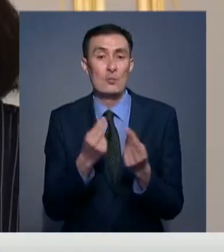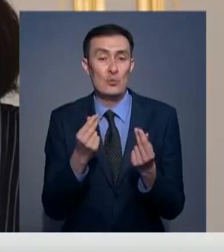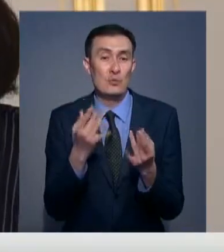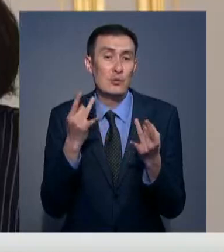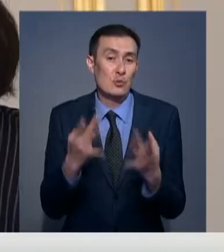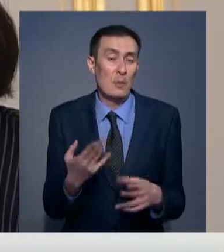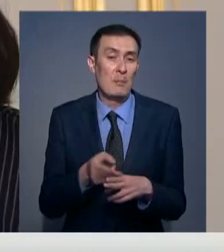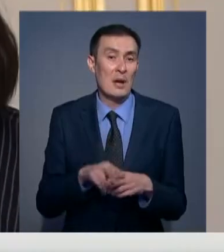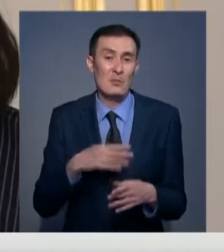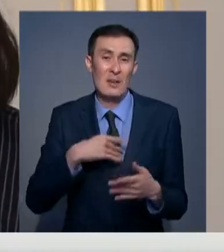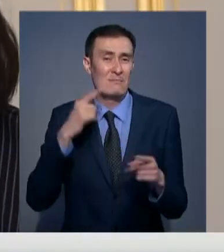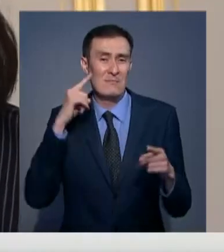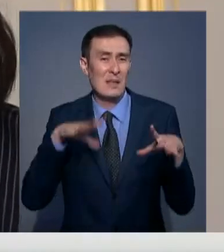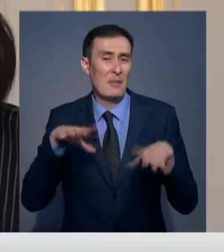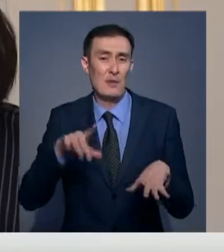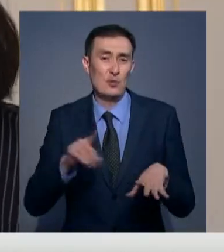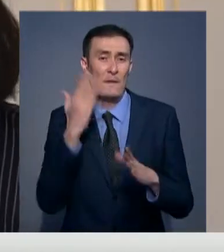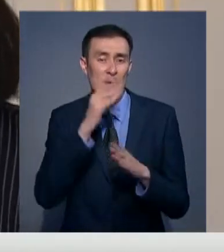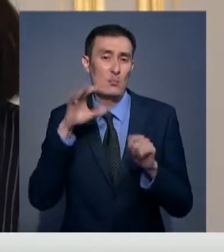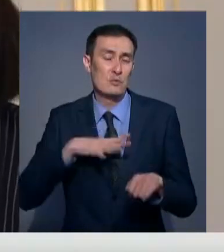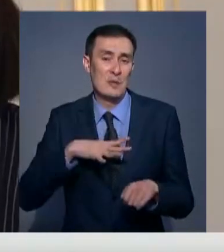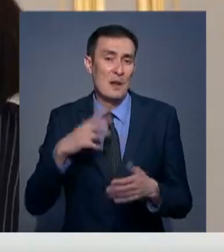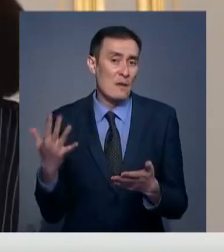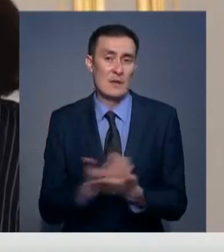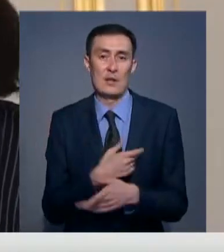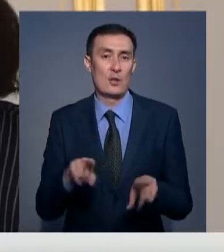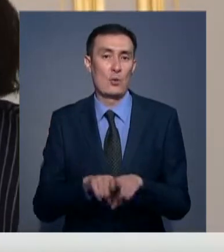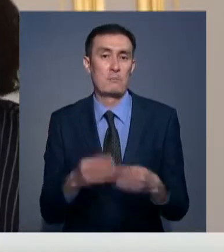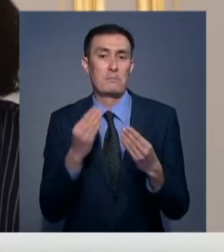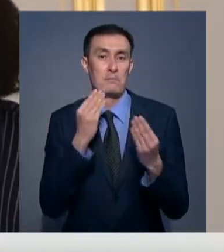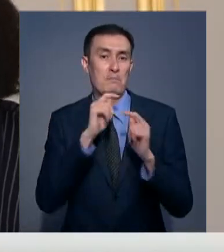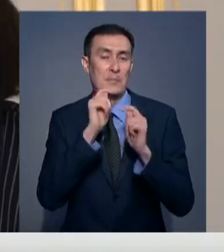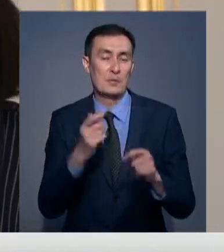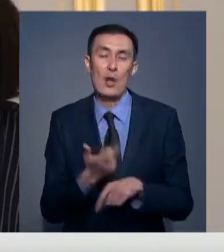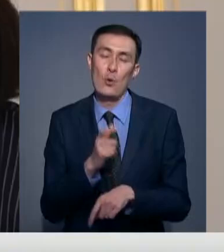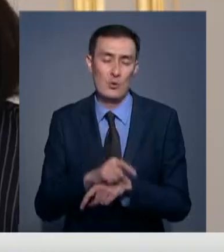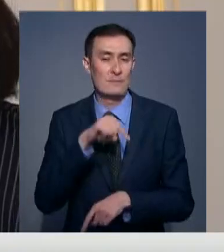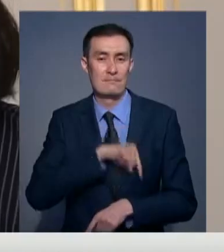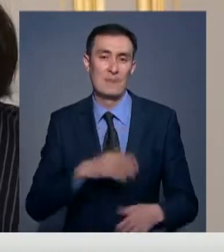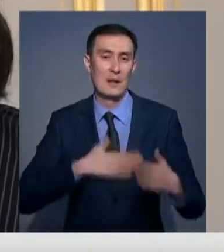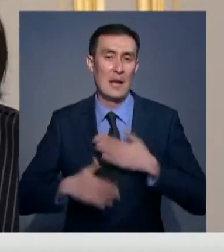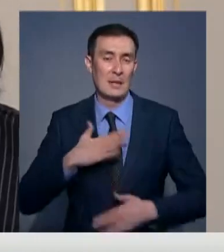скромным, поэтому я не верила, что такой фильм может взять такой приз. Но я, конечно, очень рада.